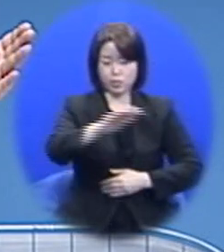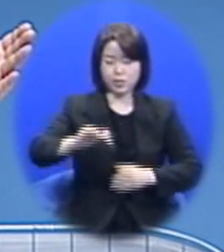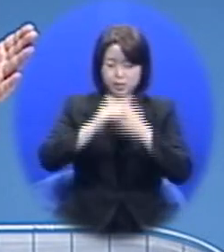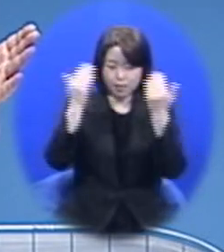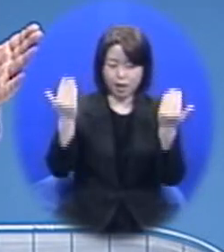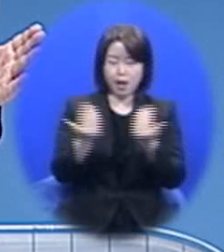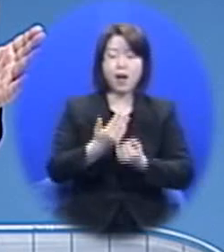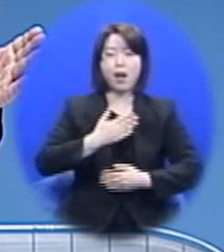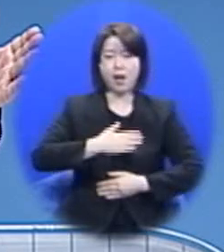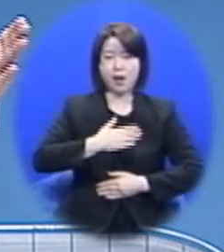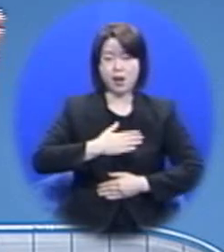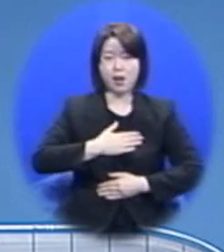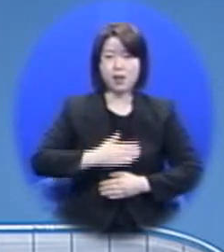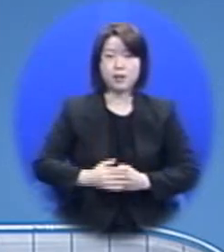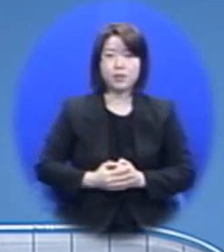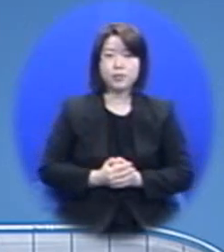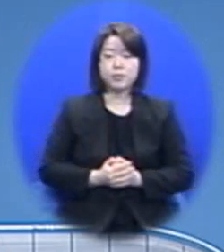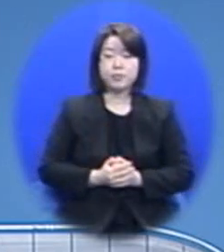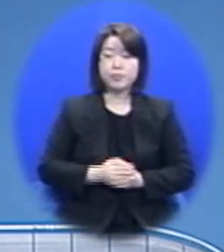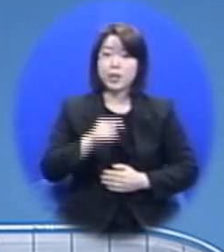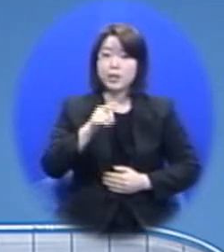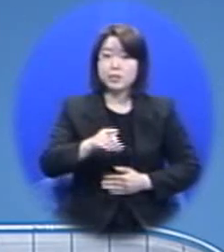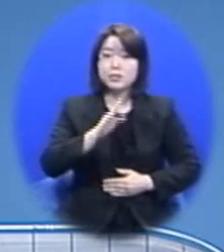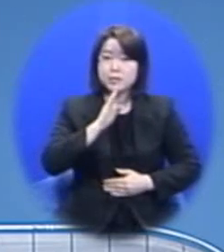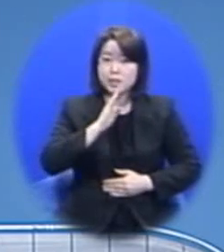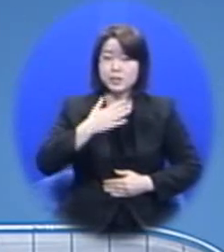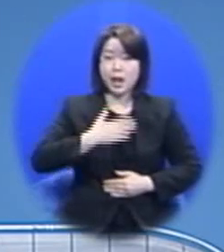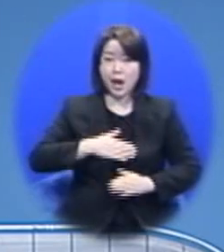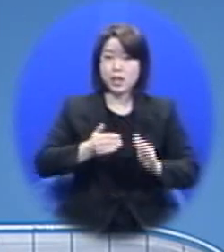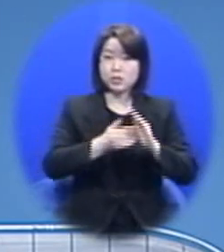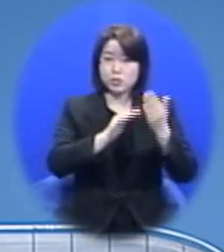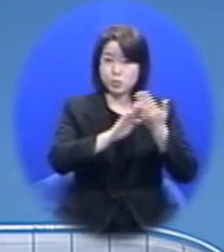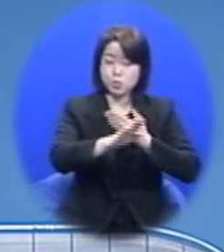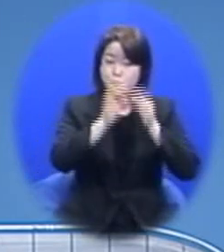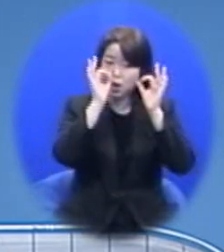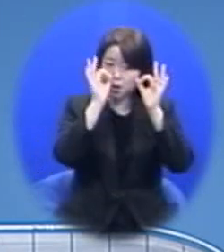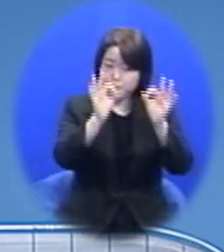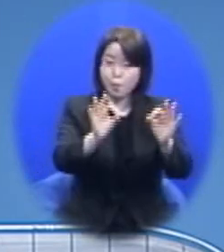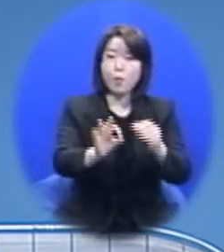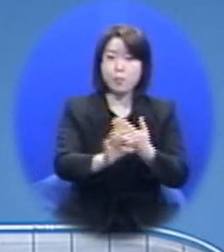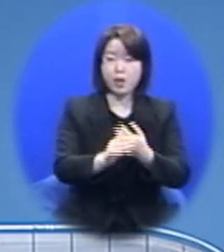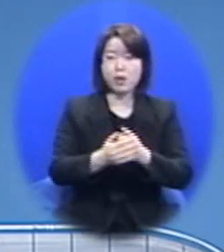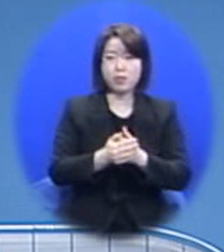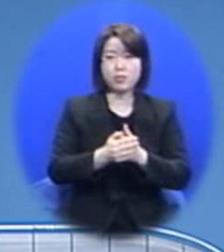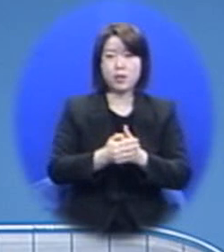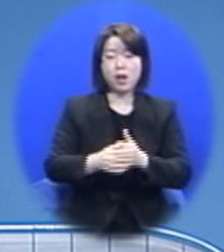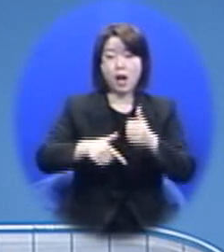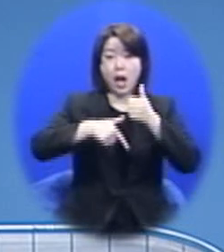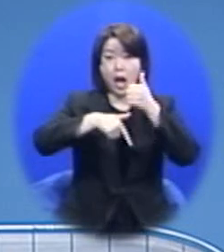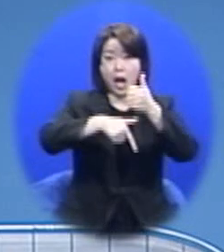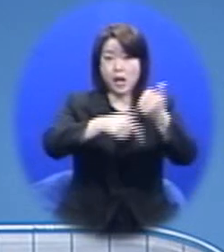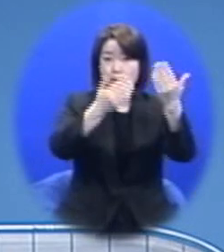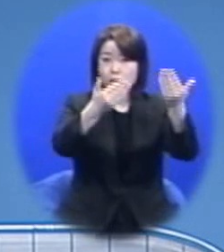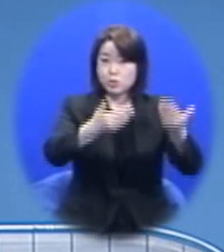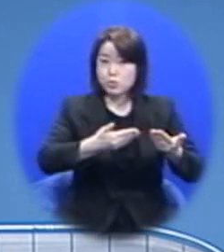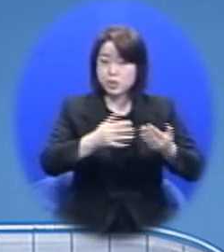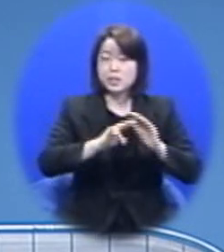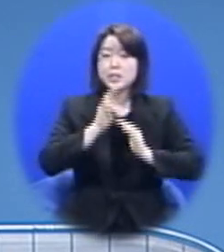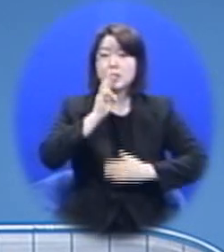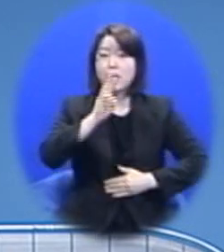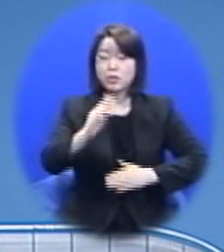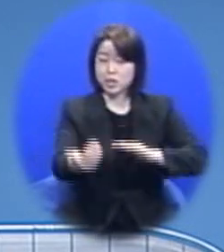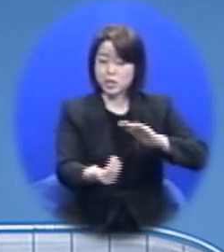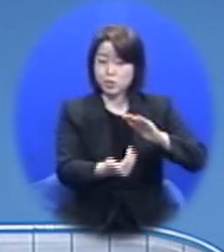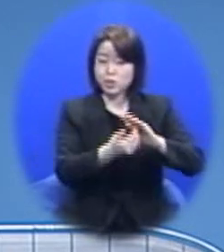압니다. 그 사실을 알고 난 다음에 보면 이 학개에게 준 예언이 이루어졌구나 하는 걸 알게 됩니다.